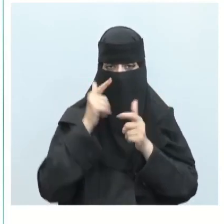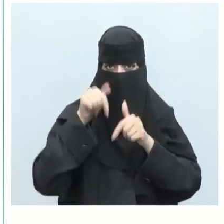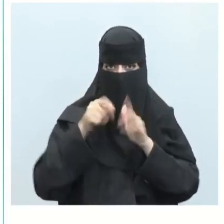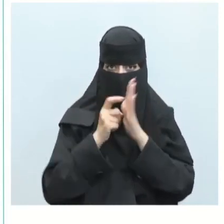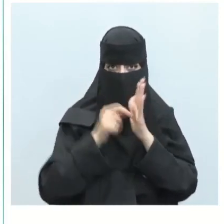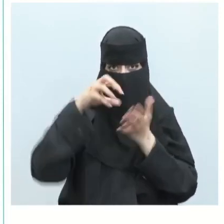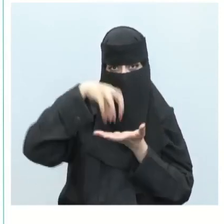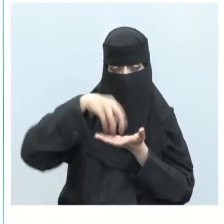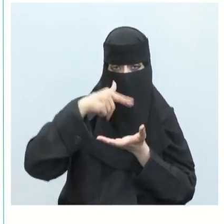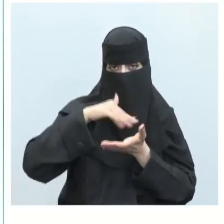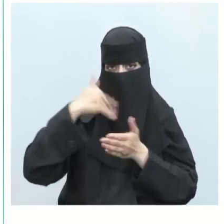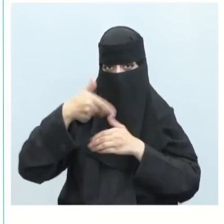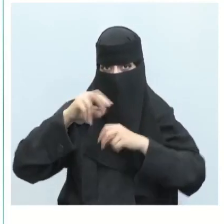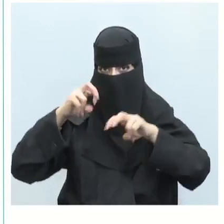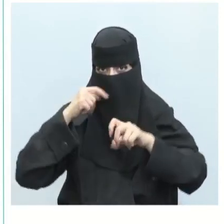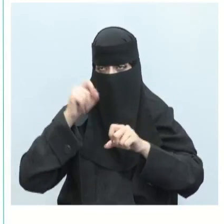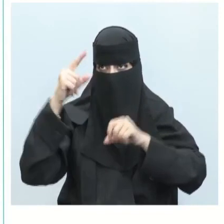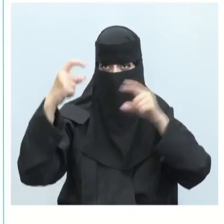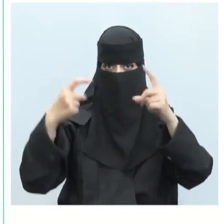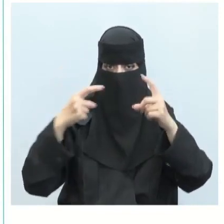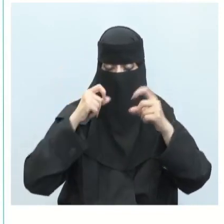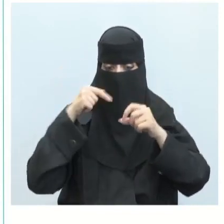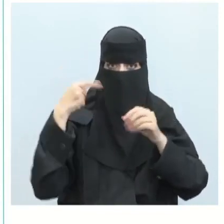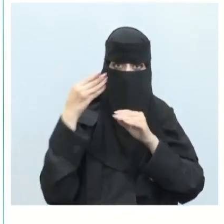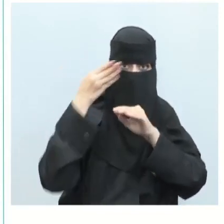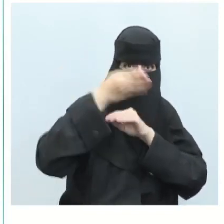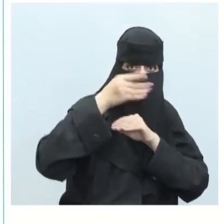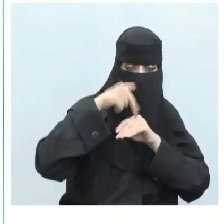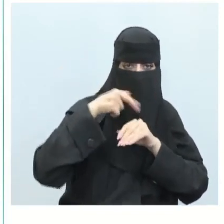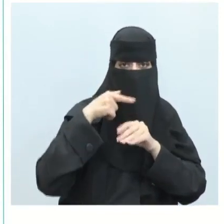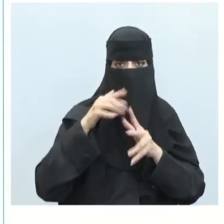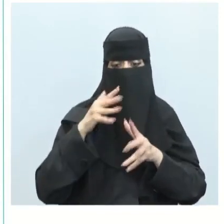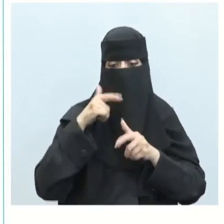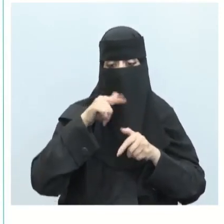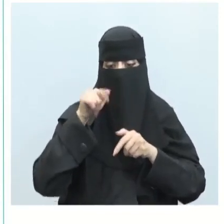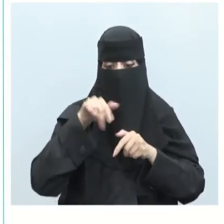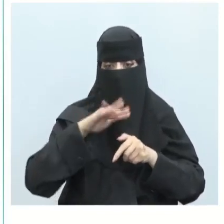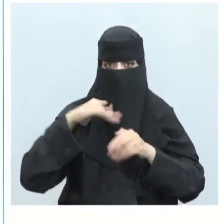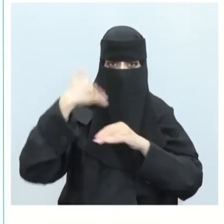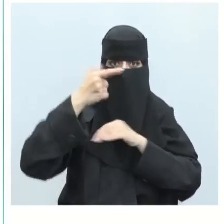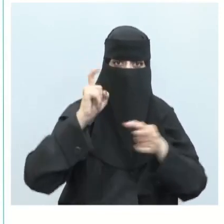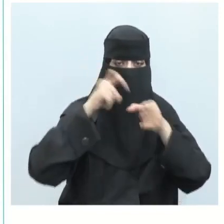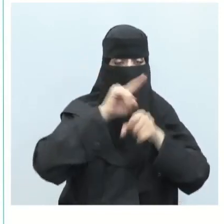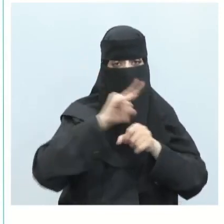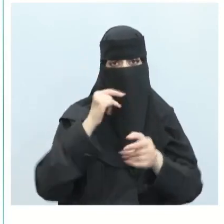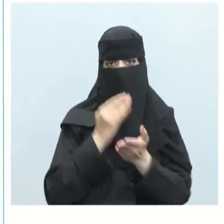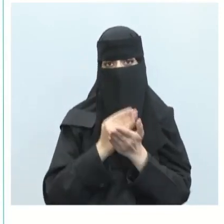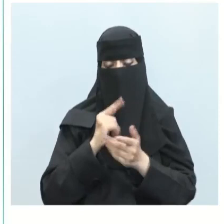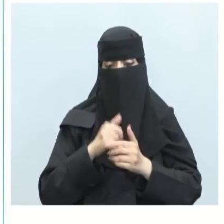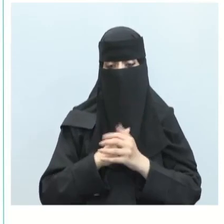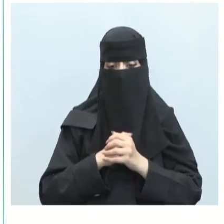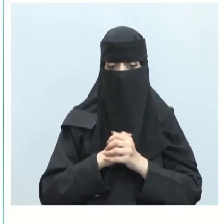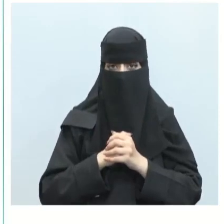النظام المحلي بحثا عن اي مؤشرات للاختراق او تهديدات محتمله او وصول غير مصرح